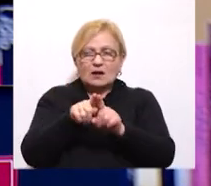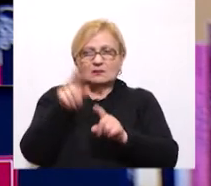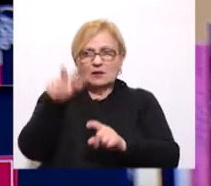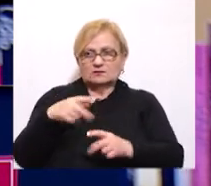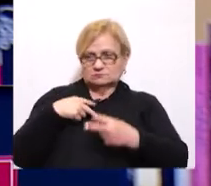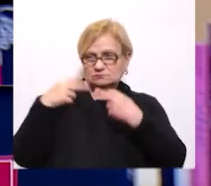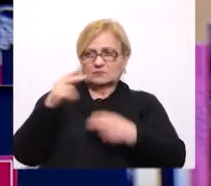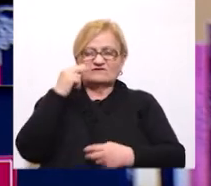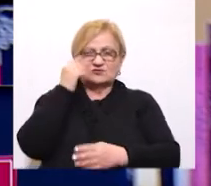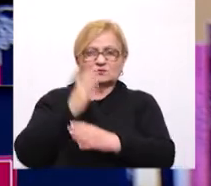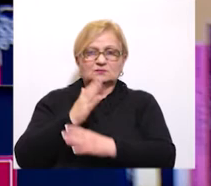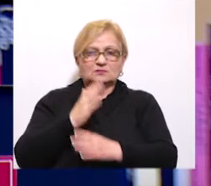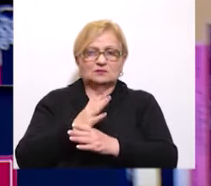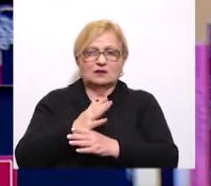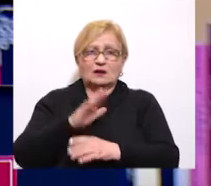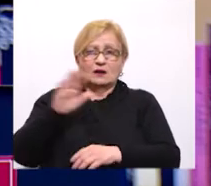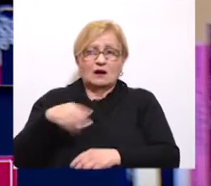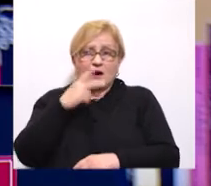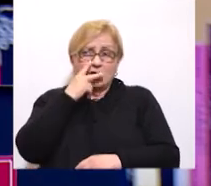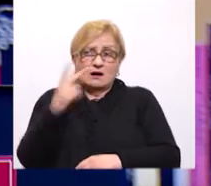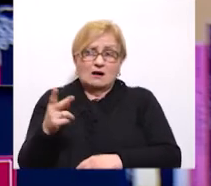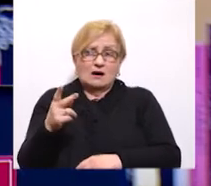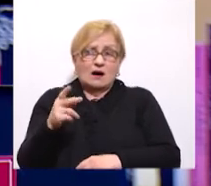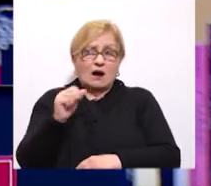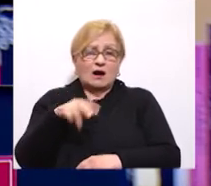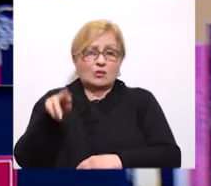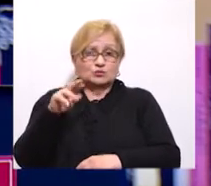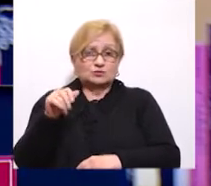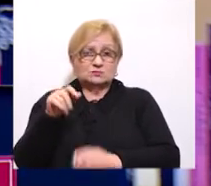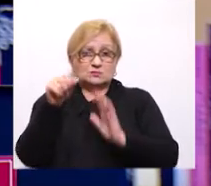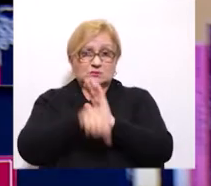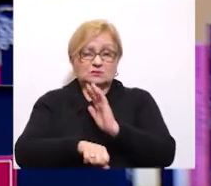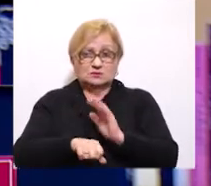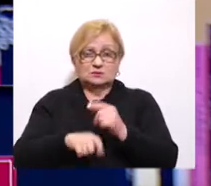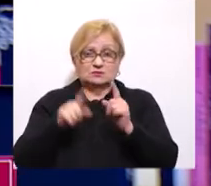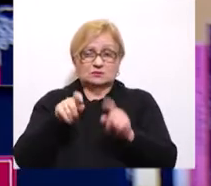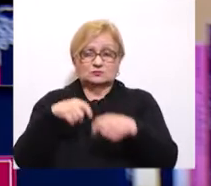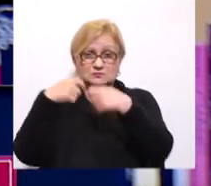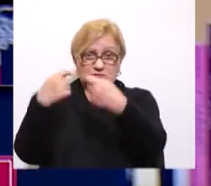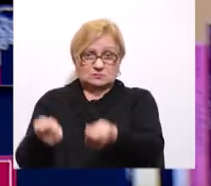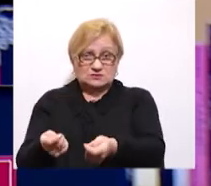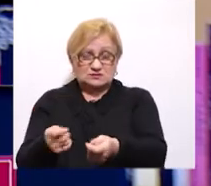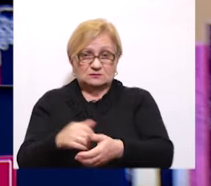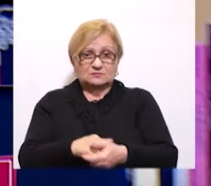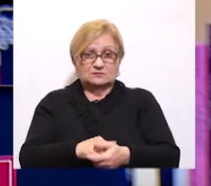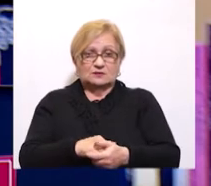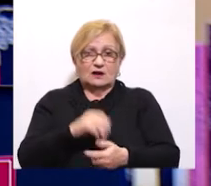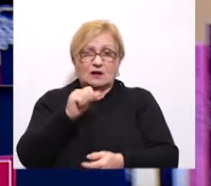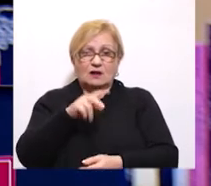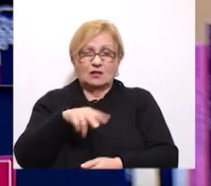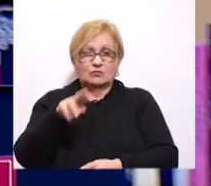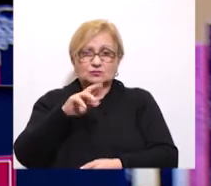შემდეგ, რაც მომაკვდავი მუცალი ალუდას თავის მკვლელს, თავის თოფს გადაულოცავს,